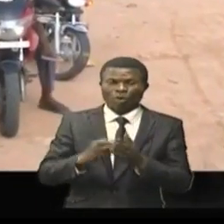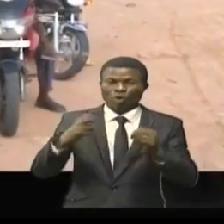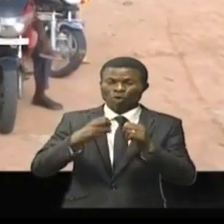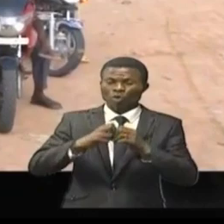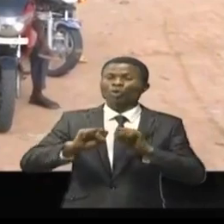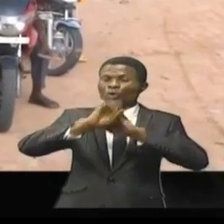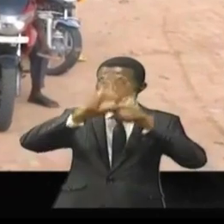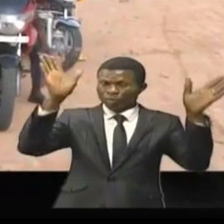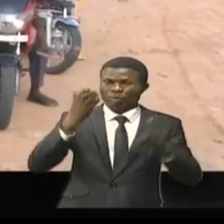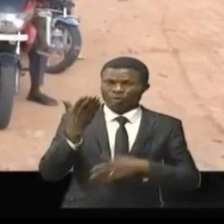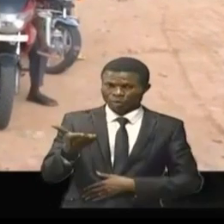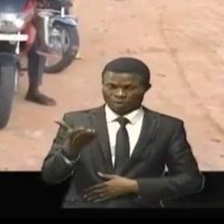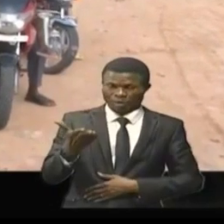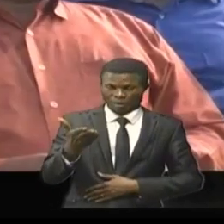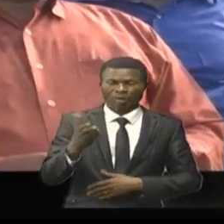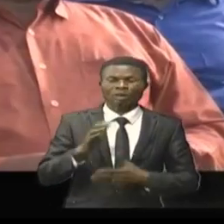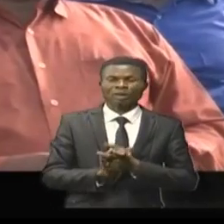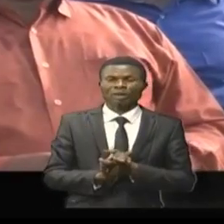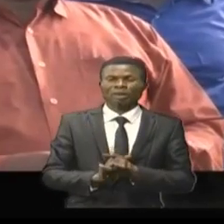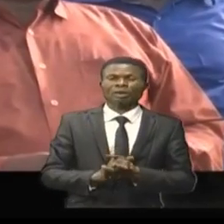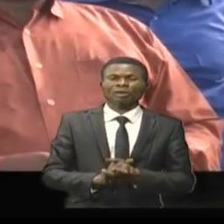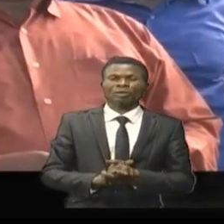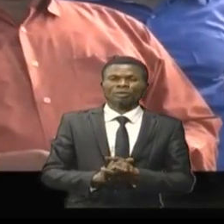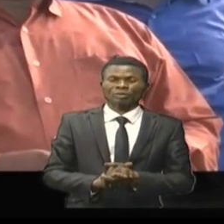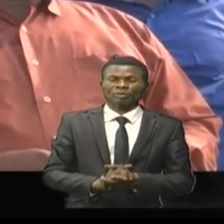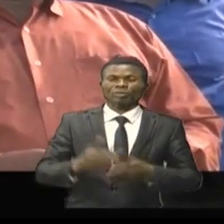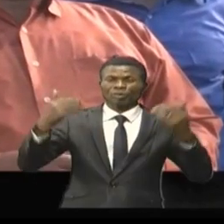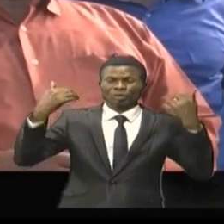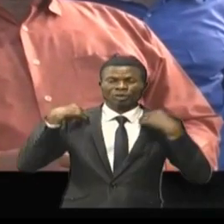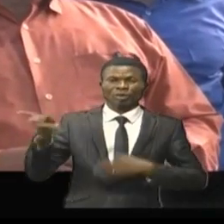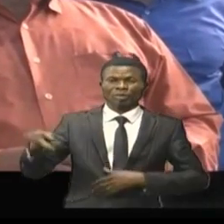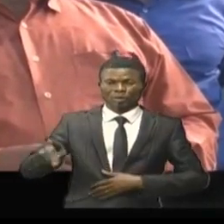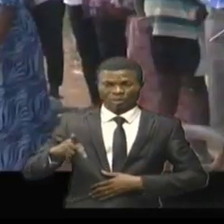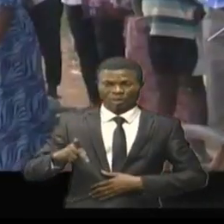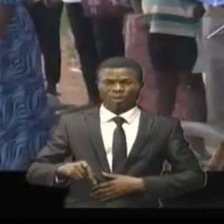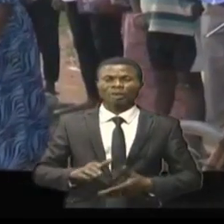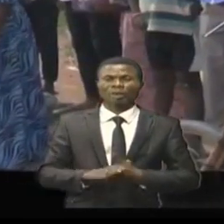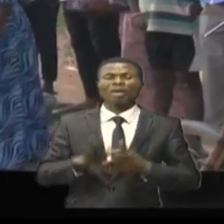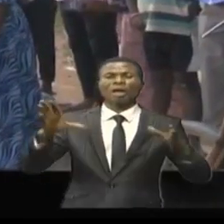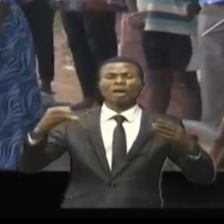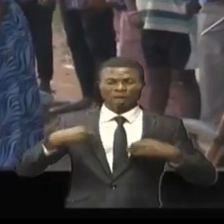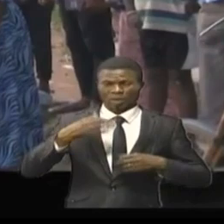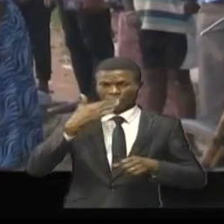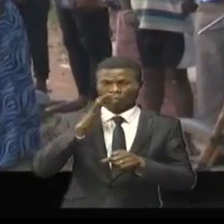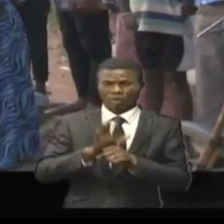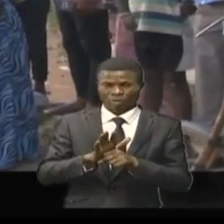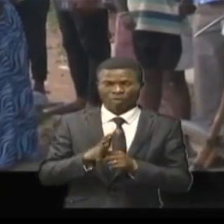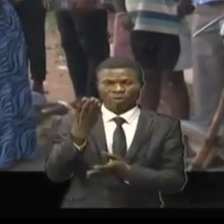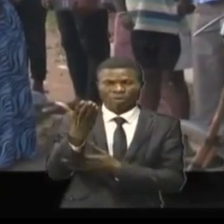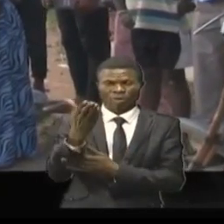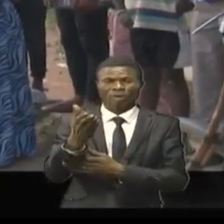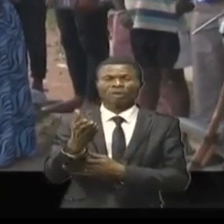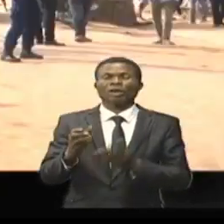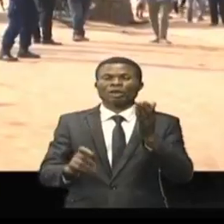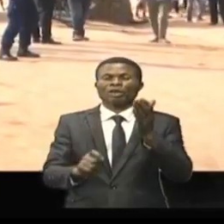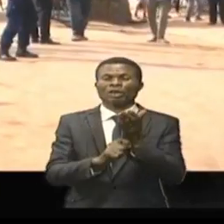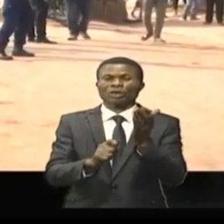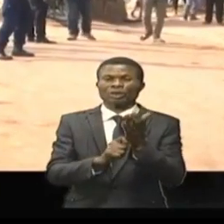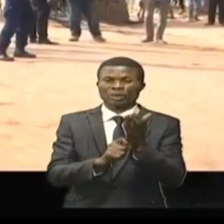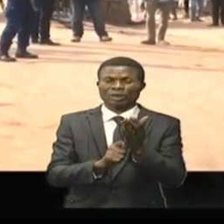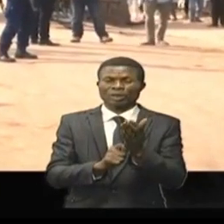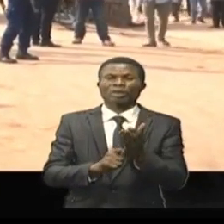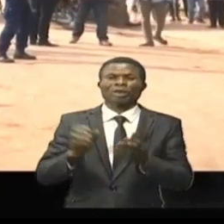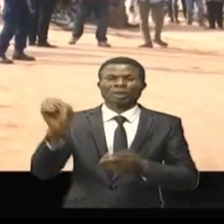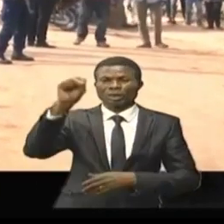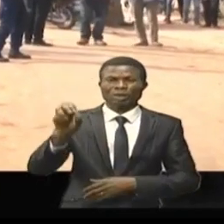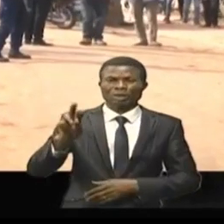à cette joie de voir de nouveau les lampadaires allumés. L'autorité provinciale a pris acte de cette promesse et a demandé aux techniciens de la SNEL à s'activer